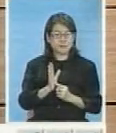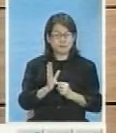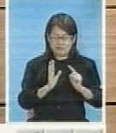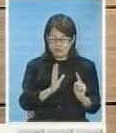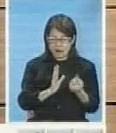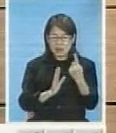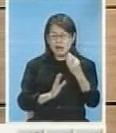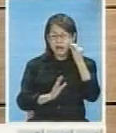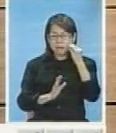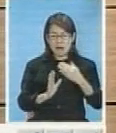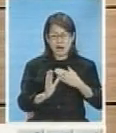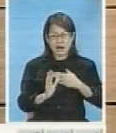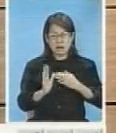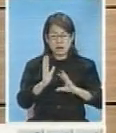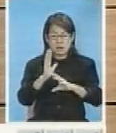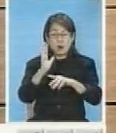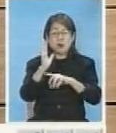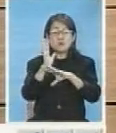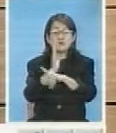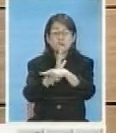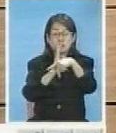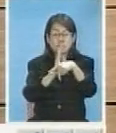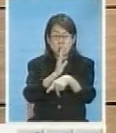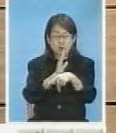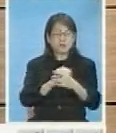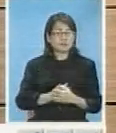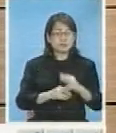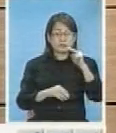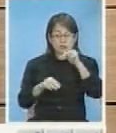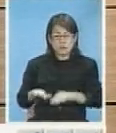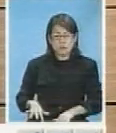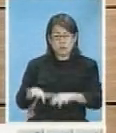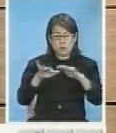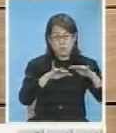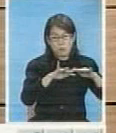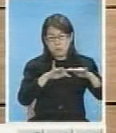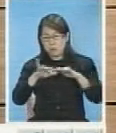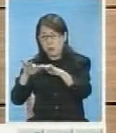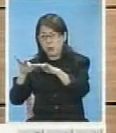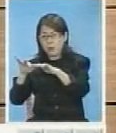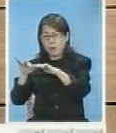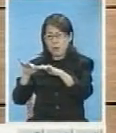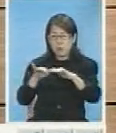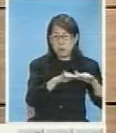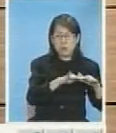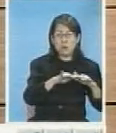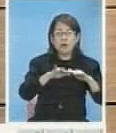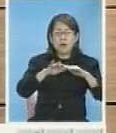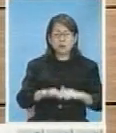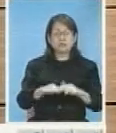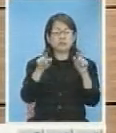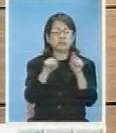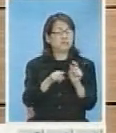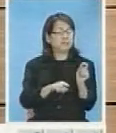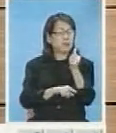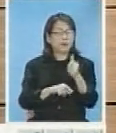รที่น้ำท่วมเนี่ยครับท่านประธานน้ำมาเร็วไปเร็วจนรัฐบาล